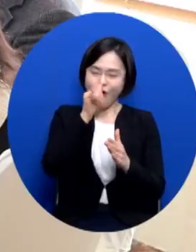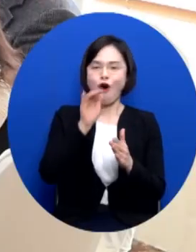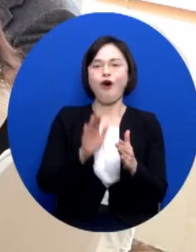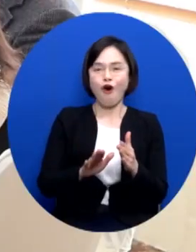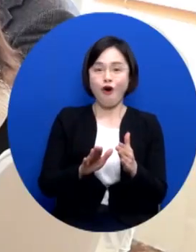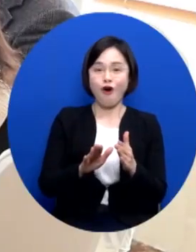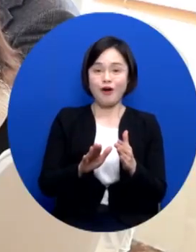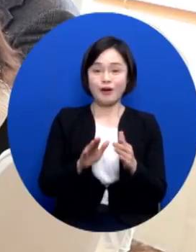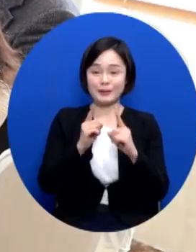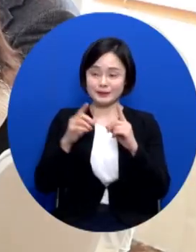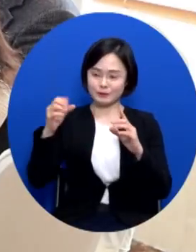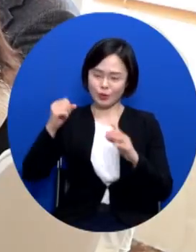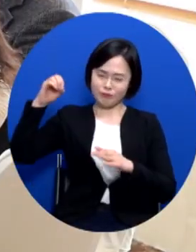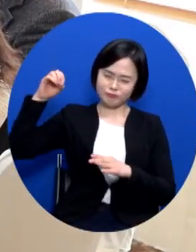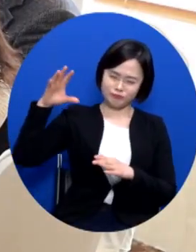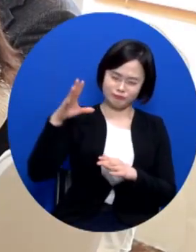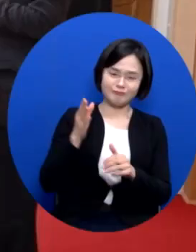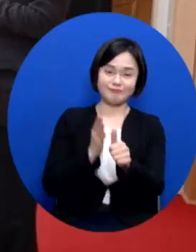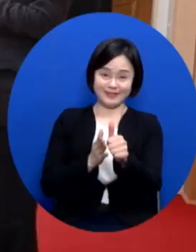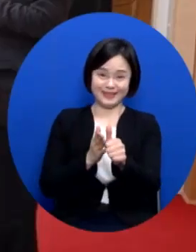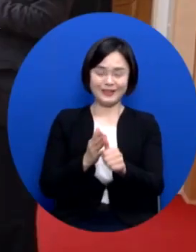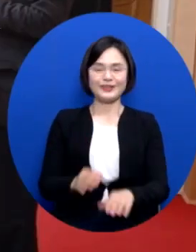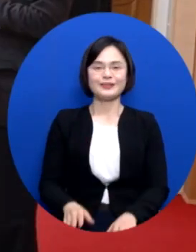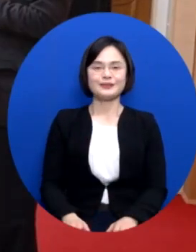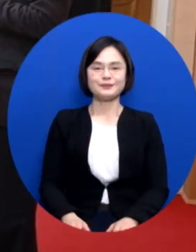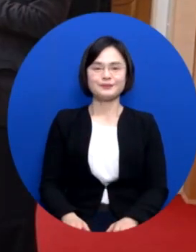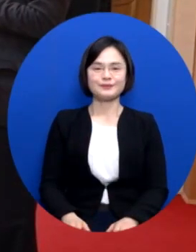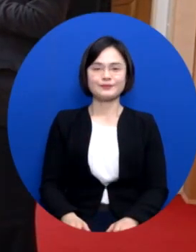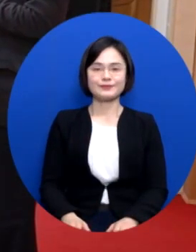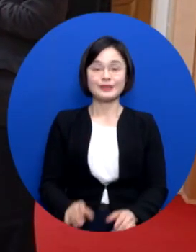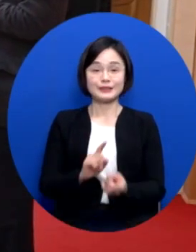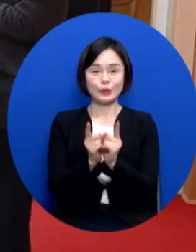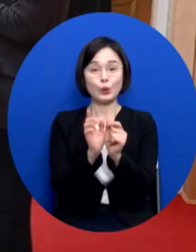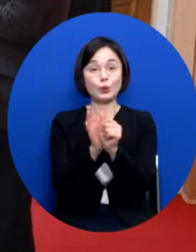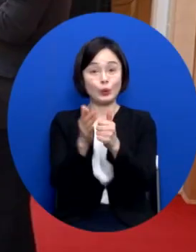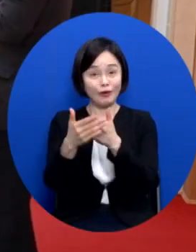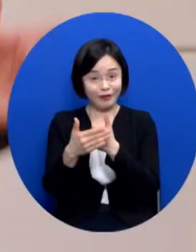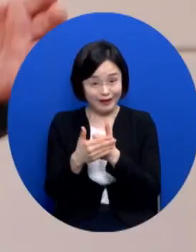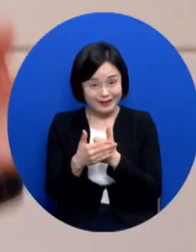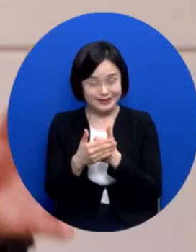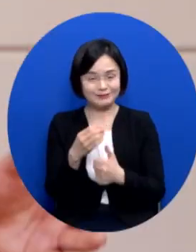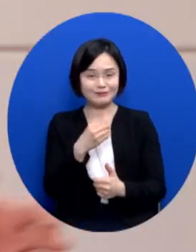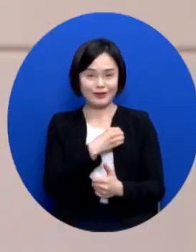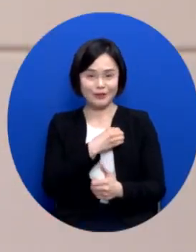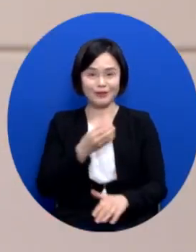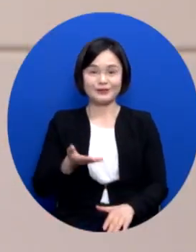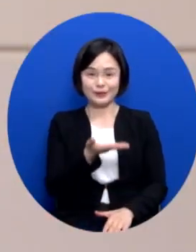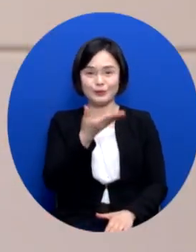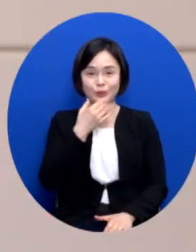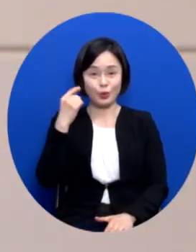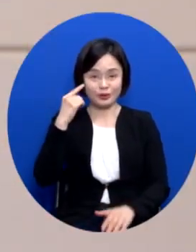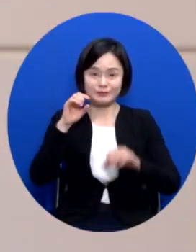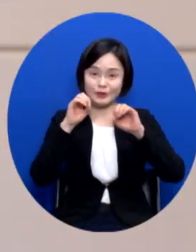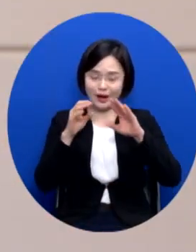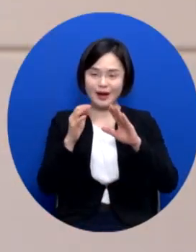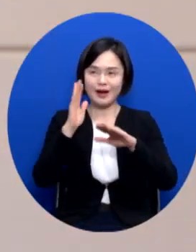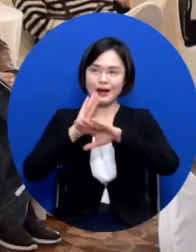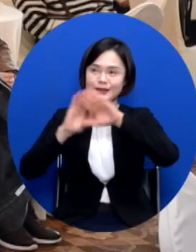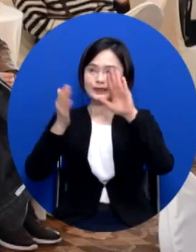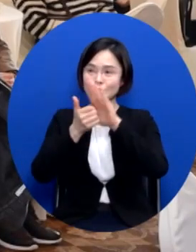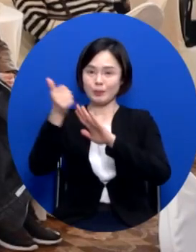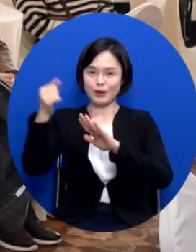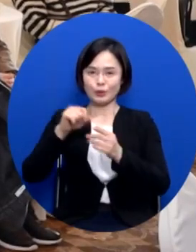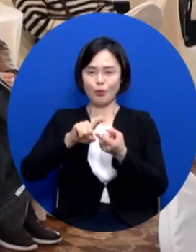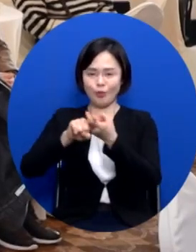발하길 바란다며이를 위해 여러 모습으로 동역하는 생터 성경사역원 구성원들이 복음과 하늘 소망으로 하나되는